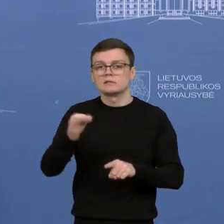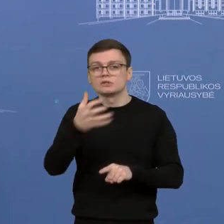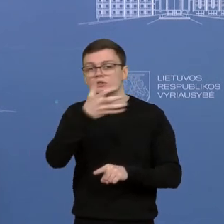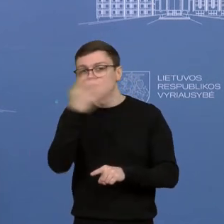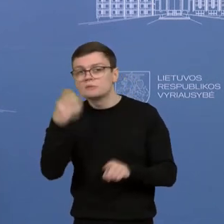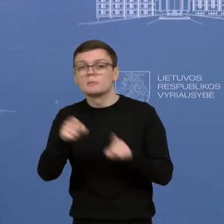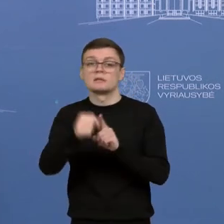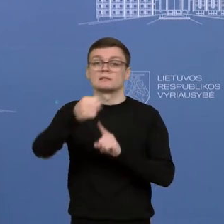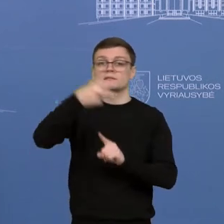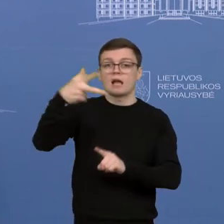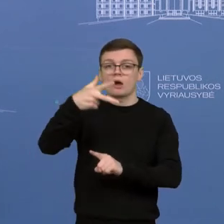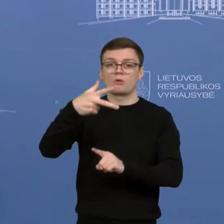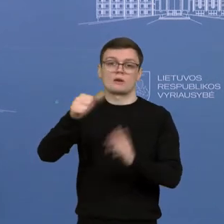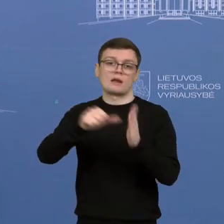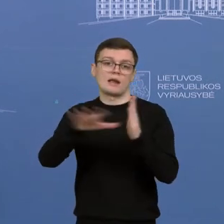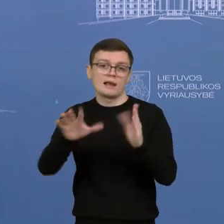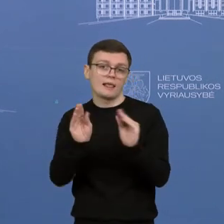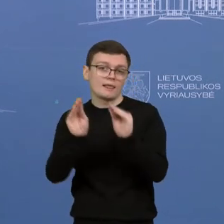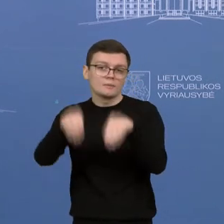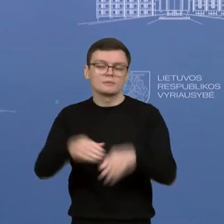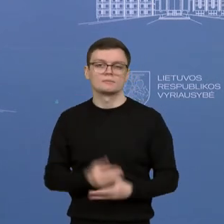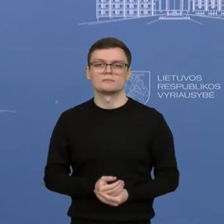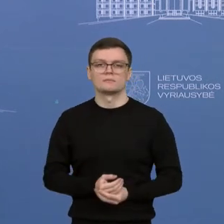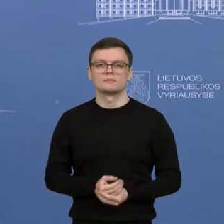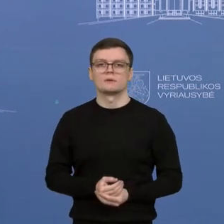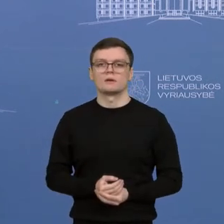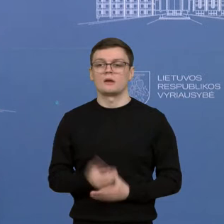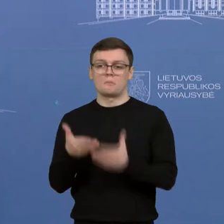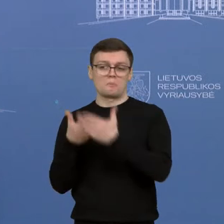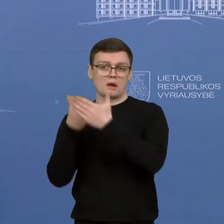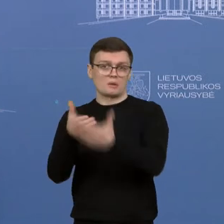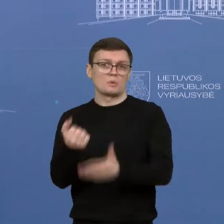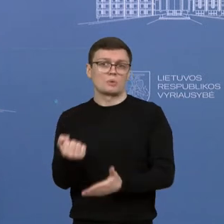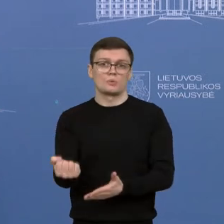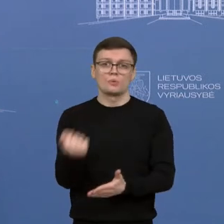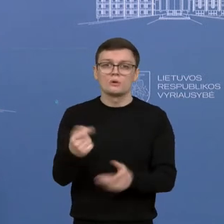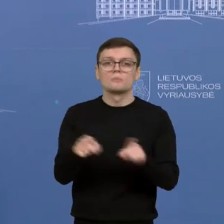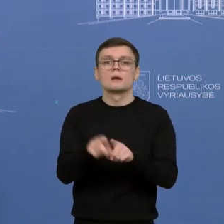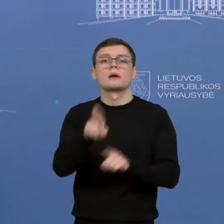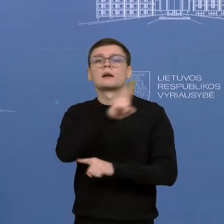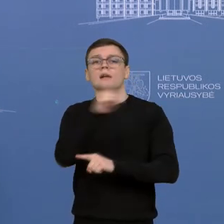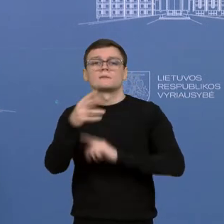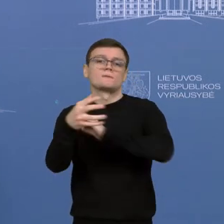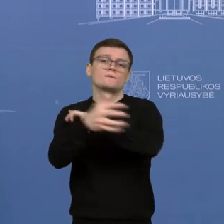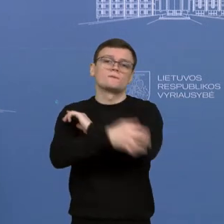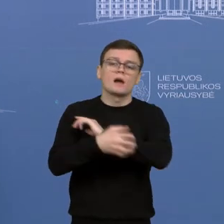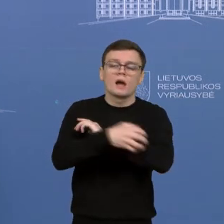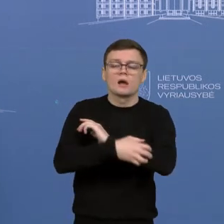įsirengimui, pritaikant maksimalų paramos intensyvumą mažas pajamas gaunantiems ūkio